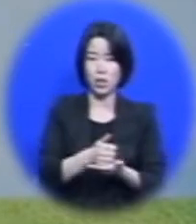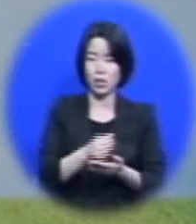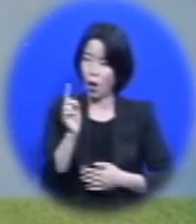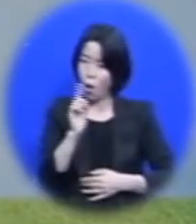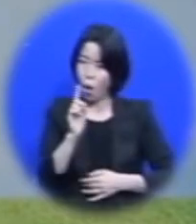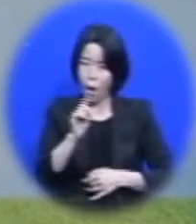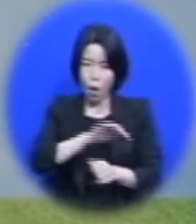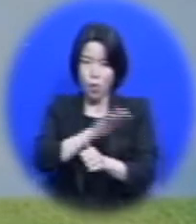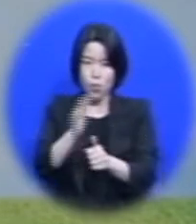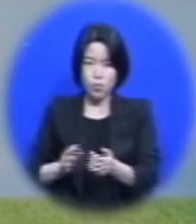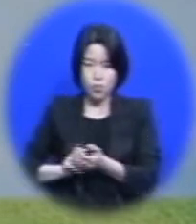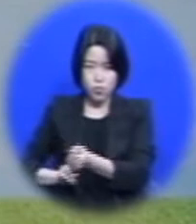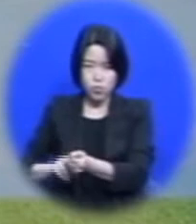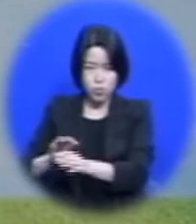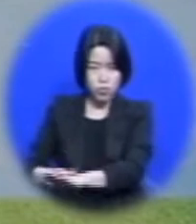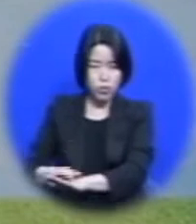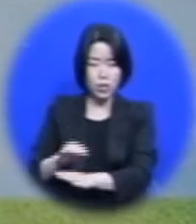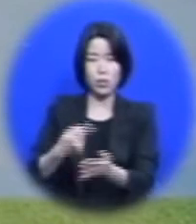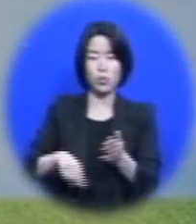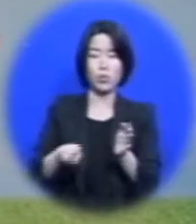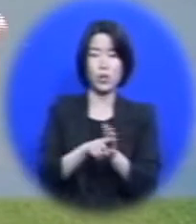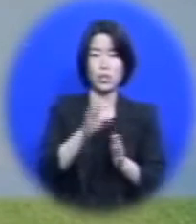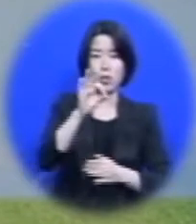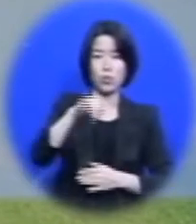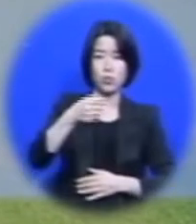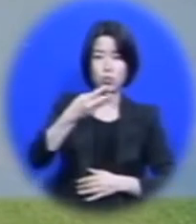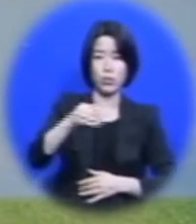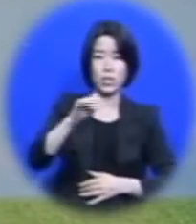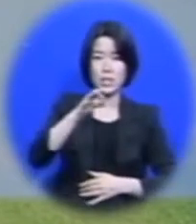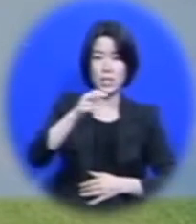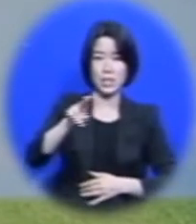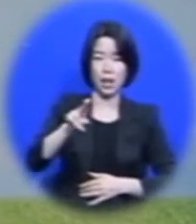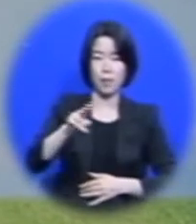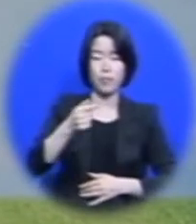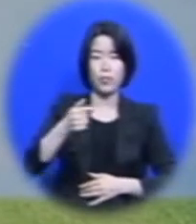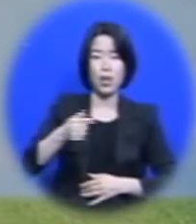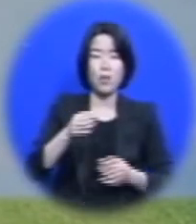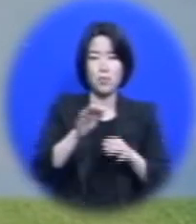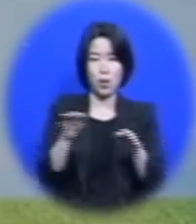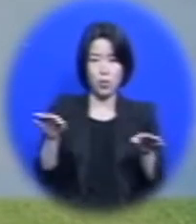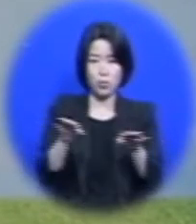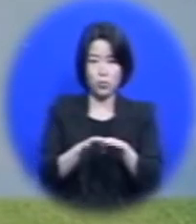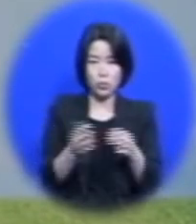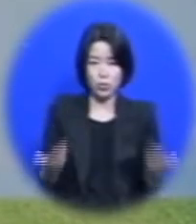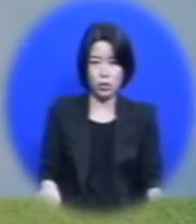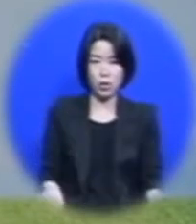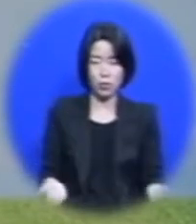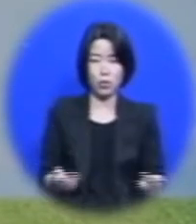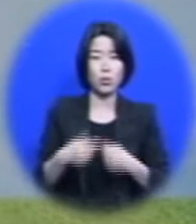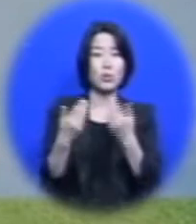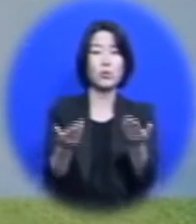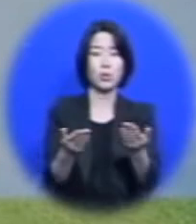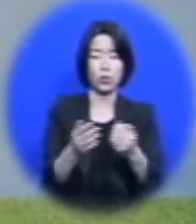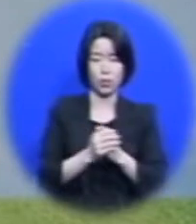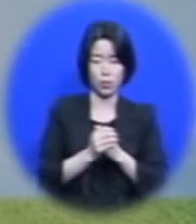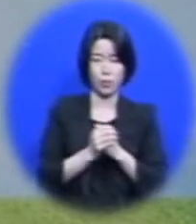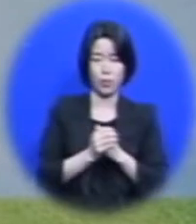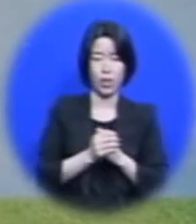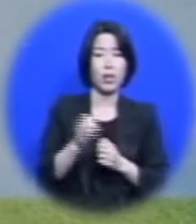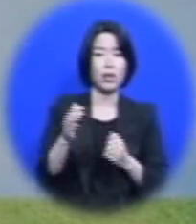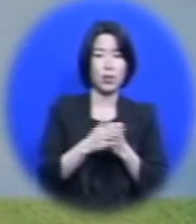어떻든지 묻어두려고 우리아를 휴가를 줍니다. 전쟁 중인데. 그리고 집에